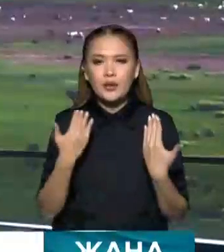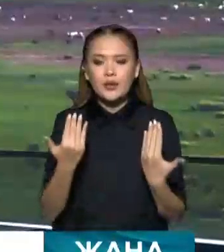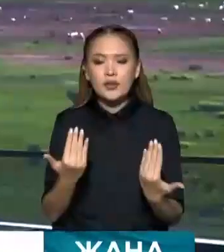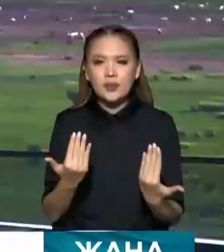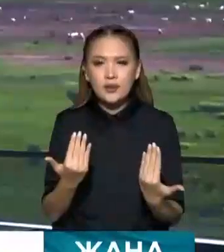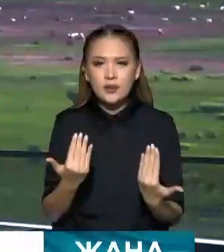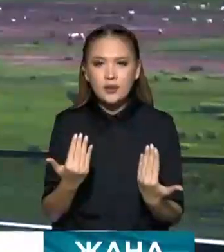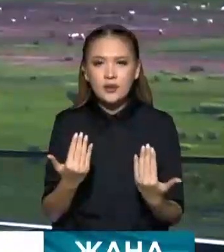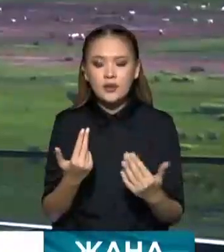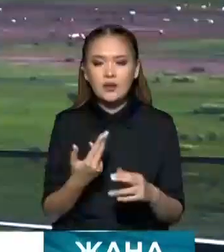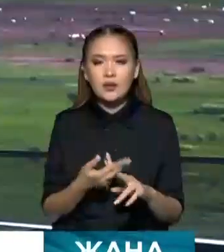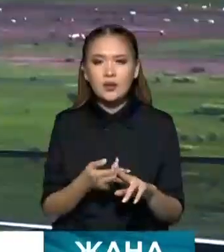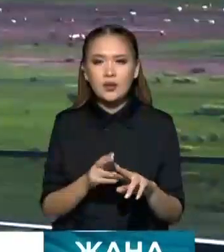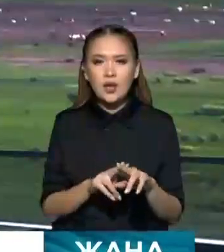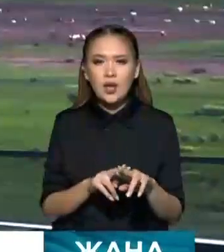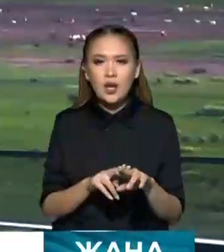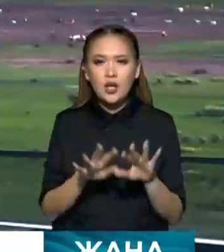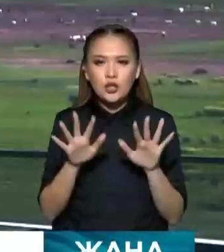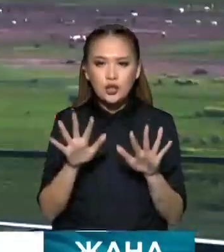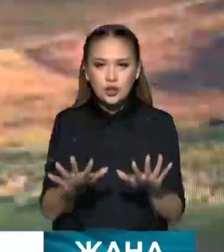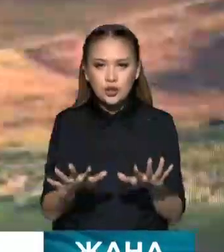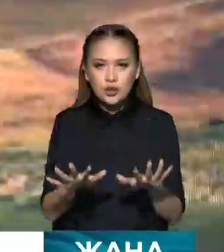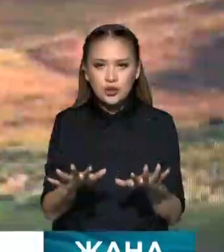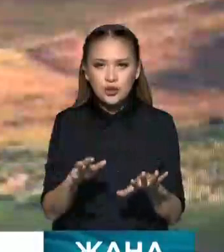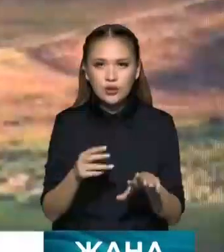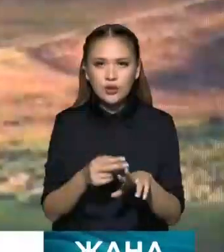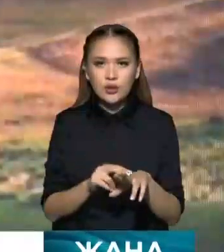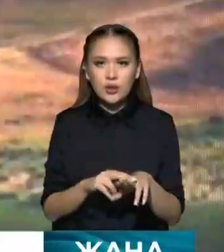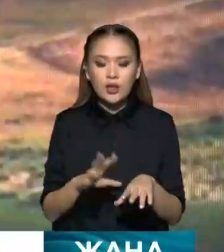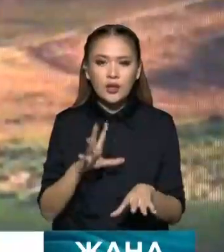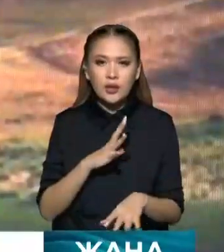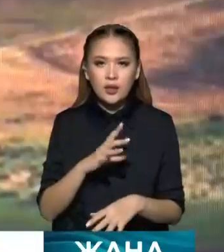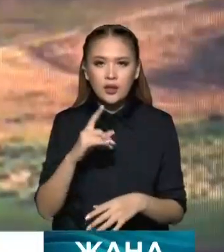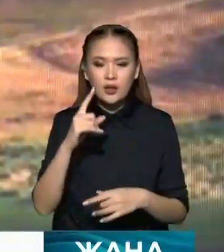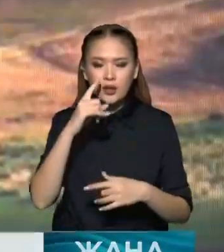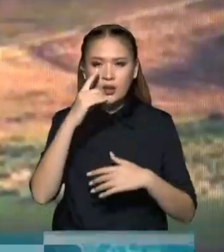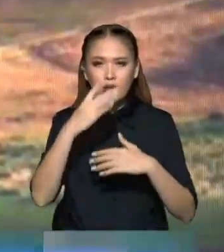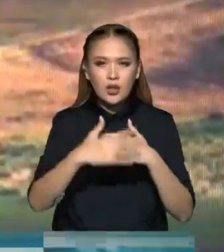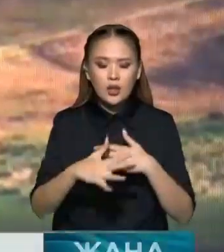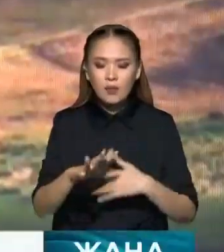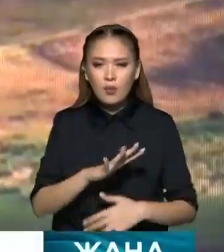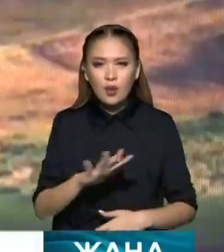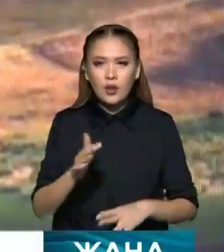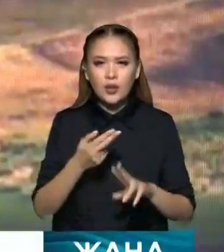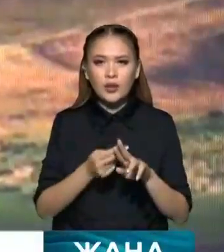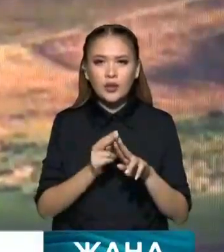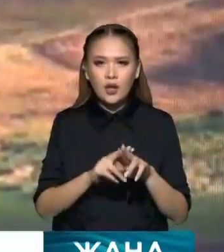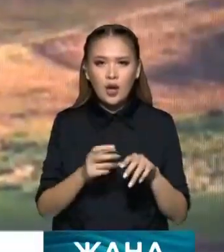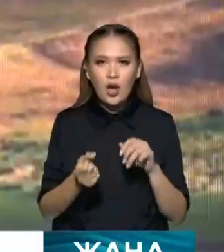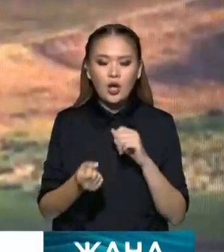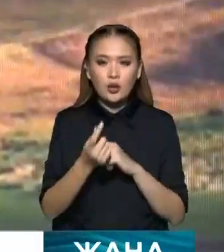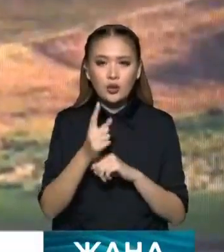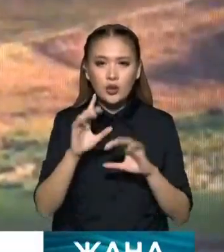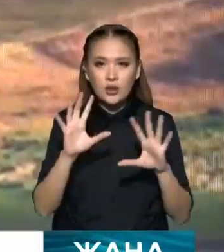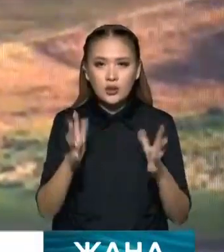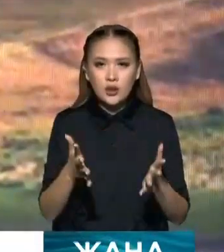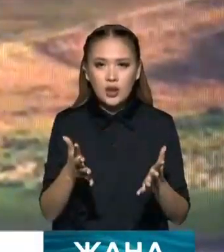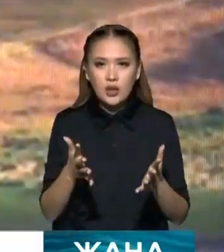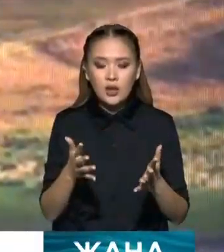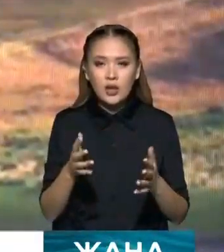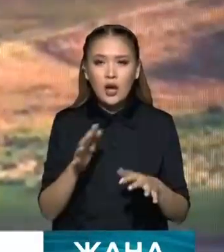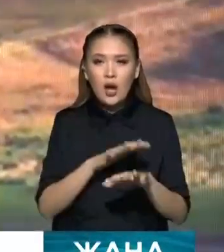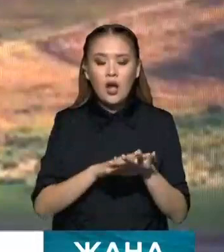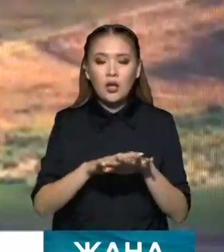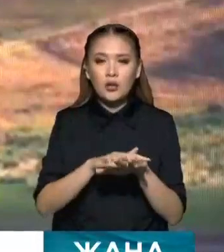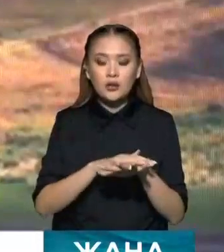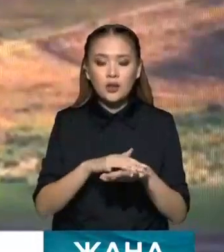Қазіргі таңда ол жерлердің мысалы үшін игерілмей жатқандығы біріншіден белгілі болатын болса, онда сол жердің